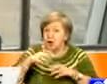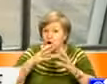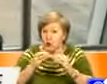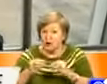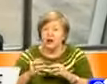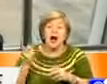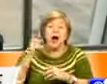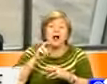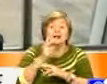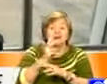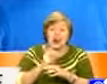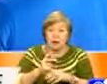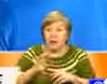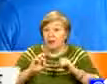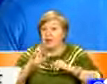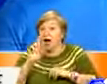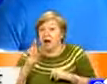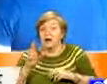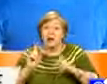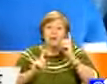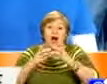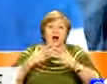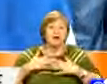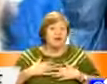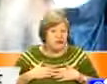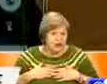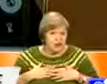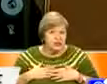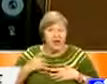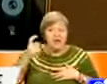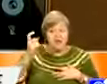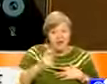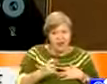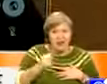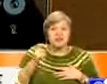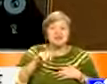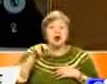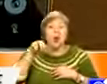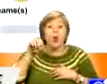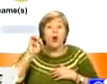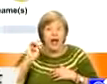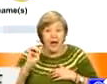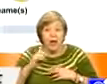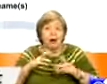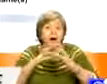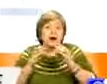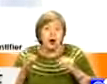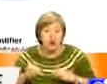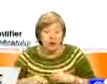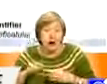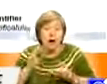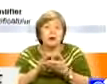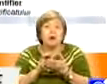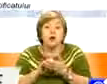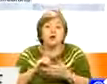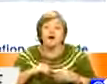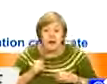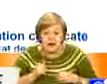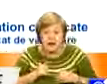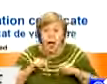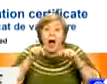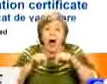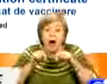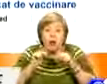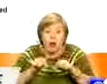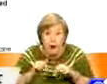respective, însă dacă în perioada următoare intenționați să veniți din Uniunea Europeană în România, regula este că momentan